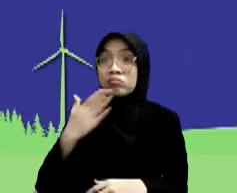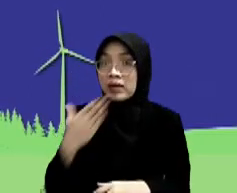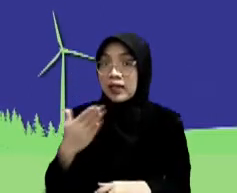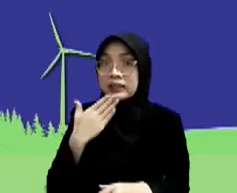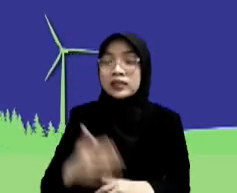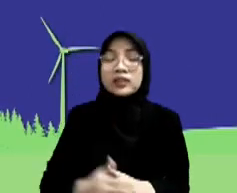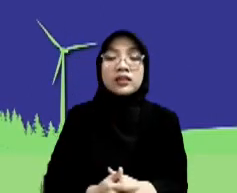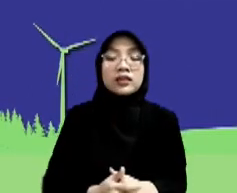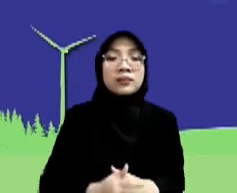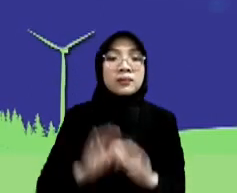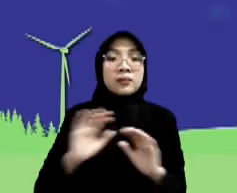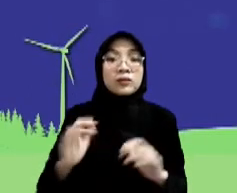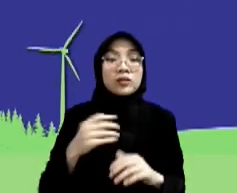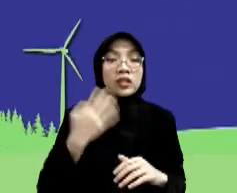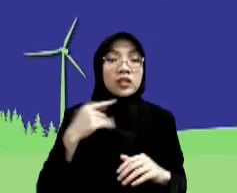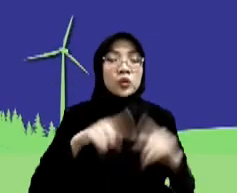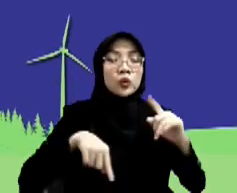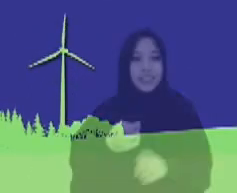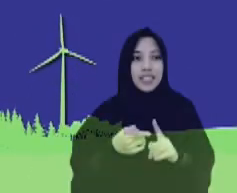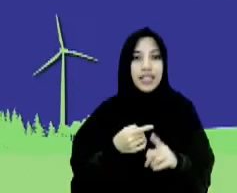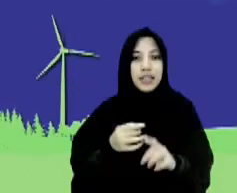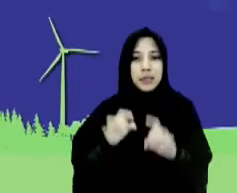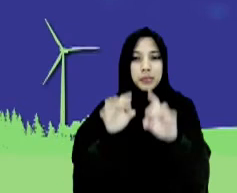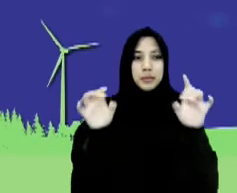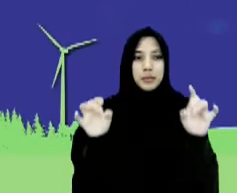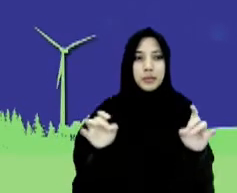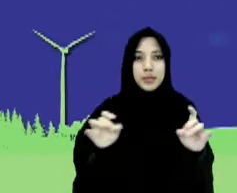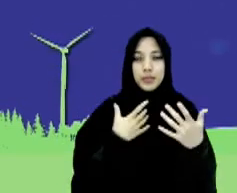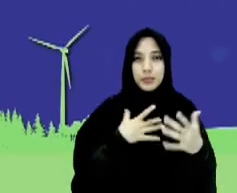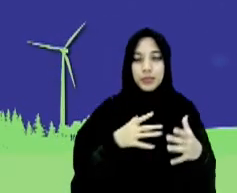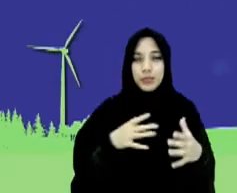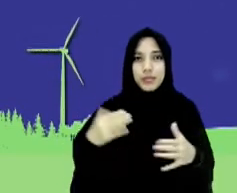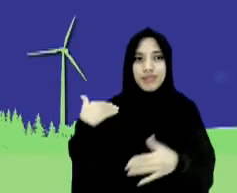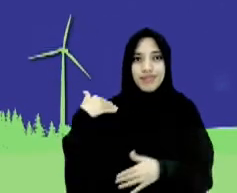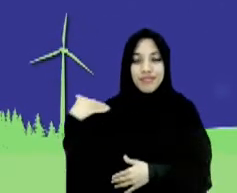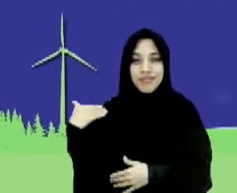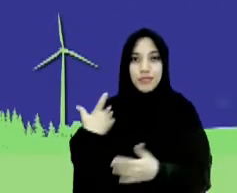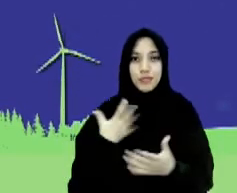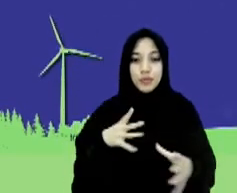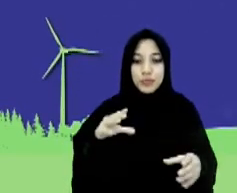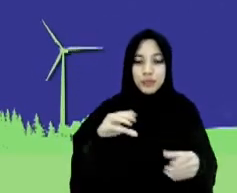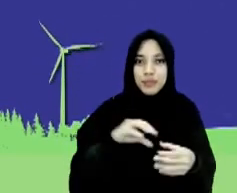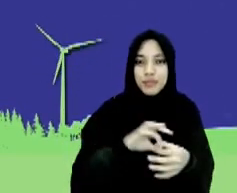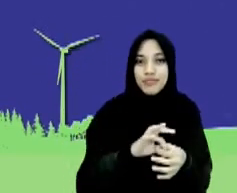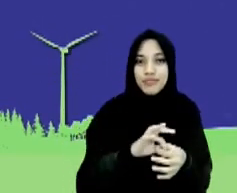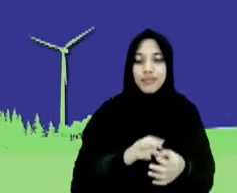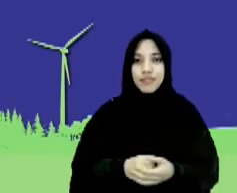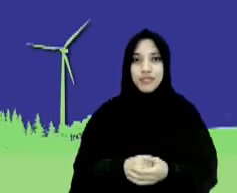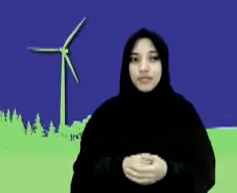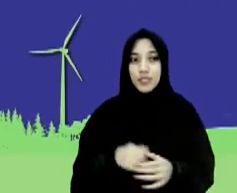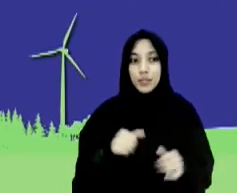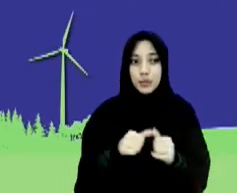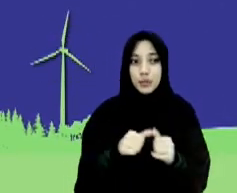eh dengan multi stakeholder caboration yang memang sudah eh apa memang The Ultimate goal ya and